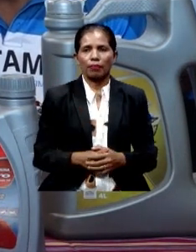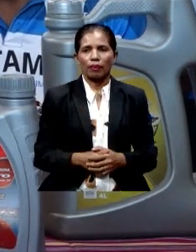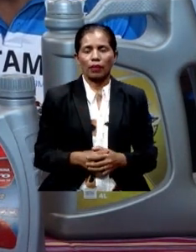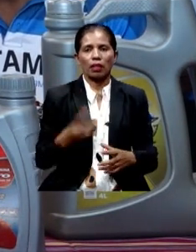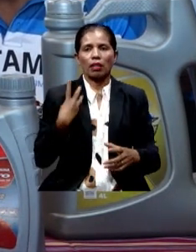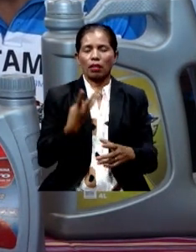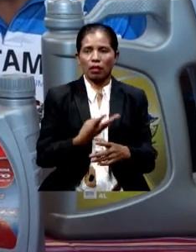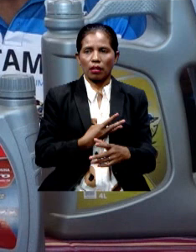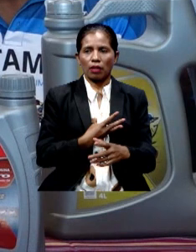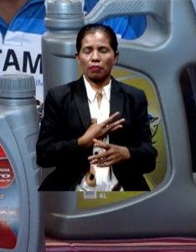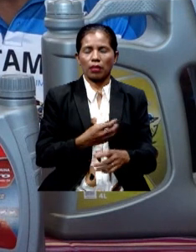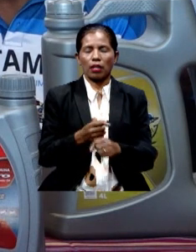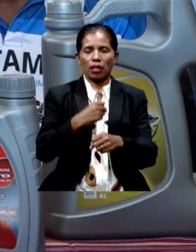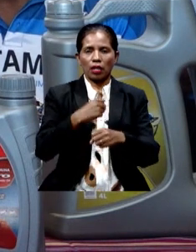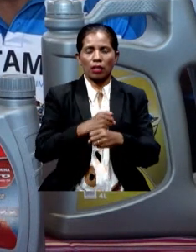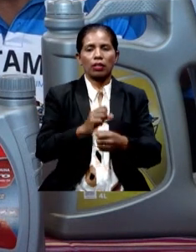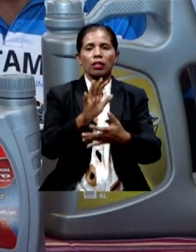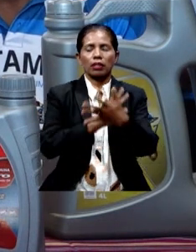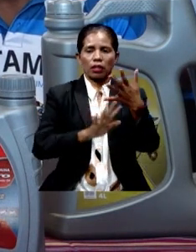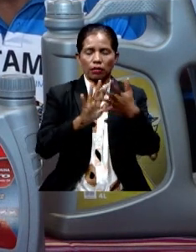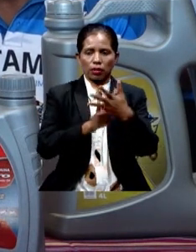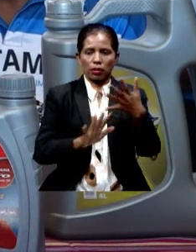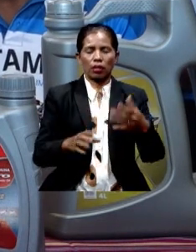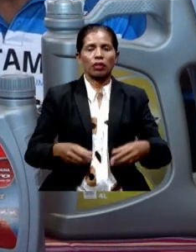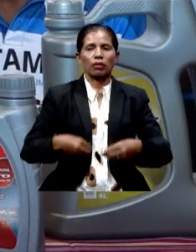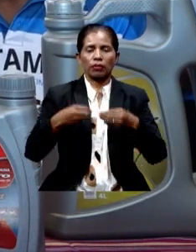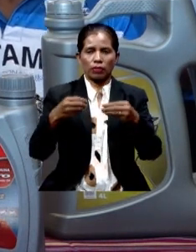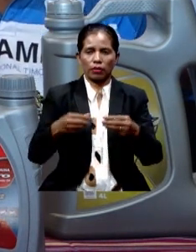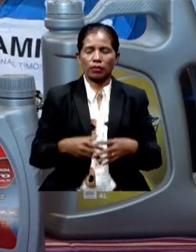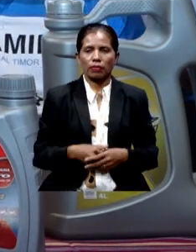kami mengadakan event ini. Serta